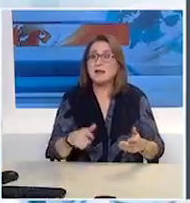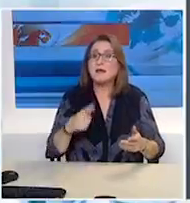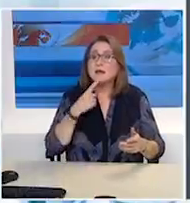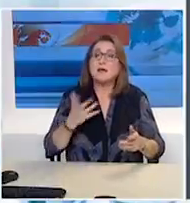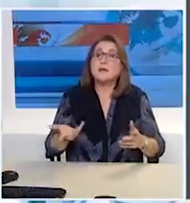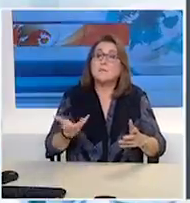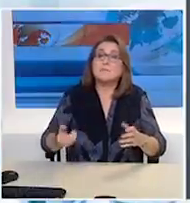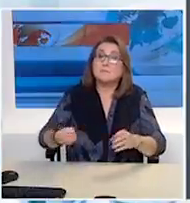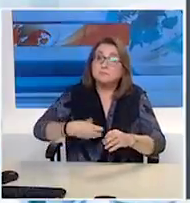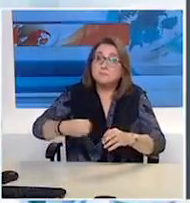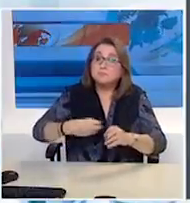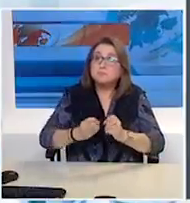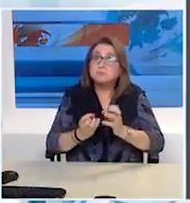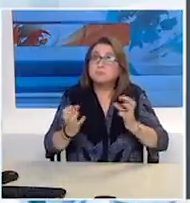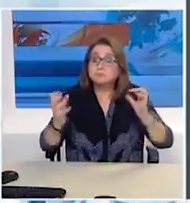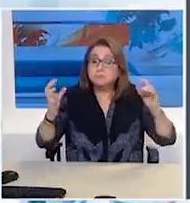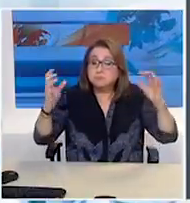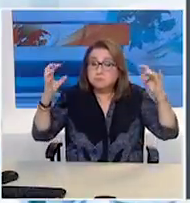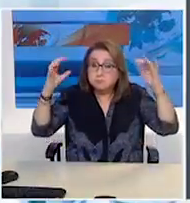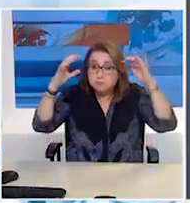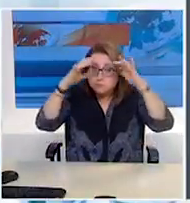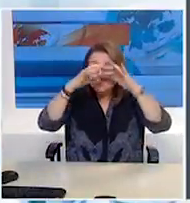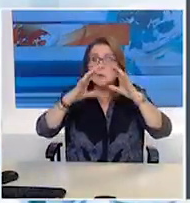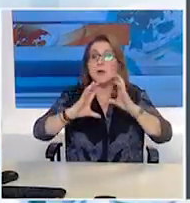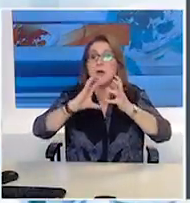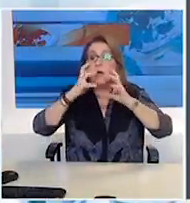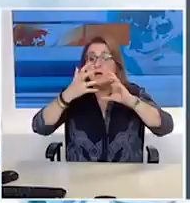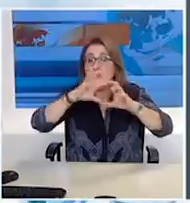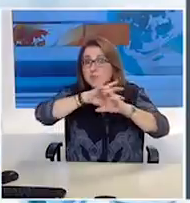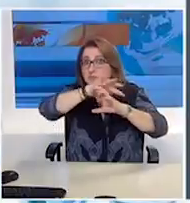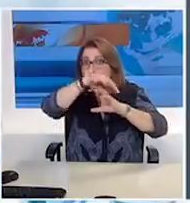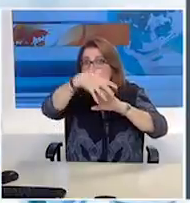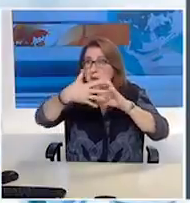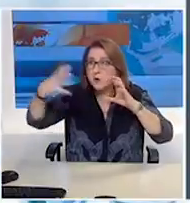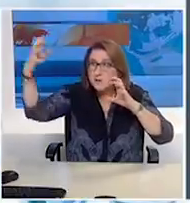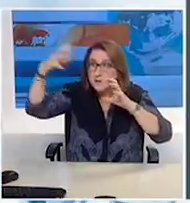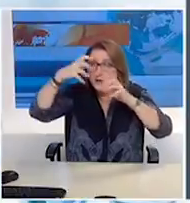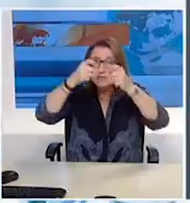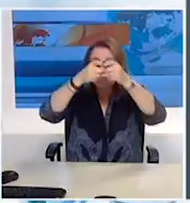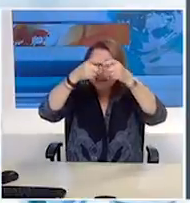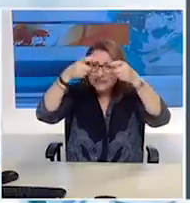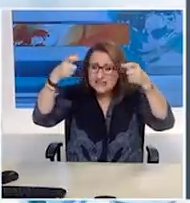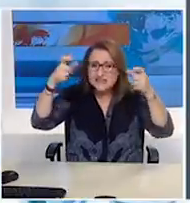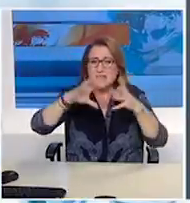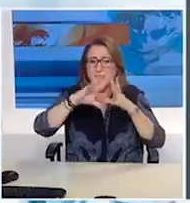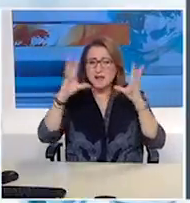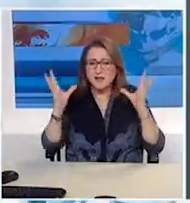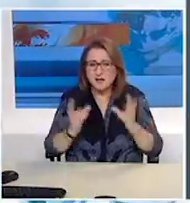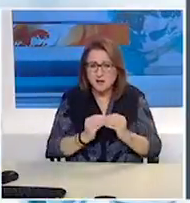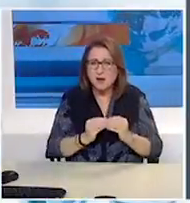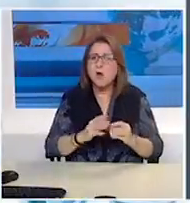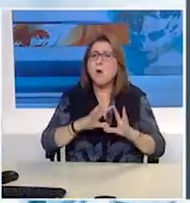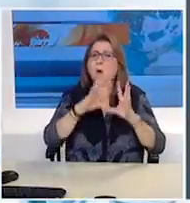εκπομπών αερίων θερμοκηπίου, όπως καταγράφονται σε παγκόσμιο επίπεδο, λόγω των περιοριστικών μέτρων για τον κορονοϊό, είναι